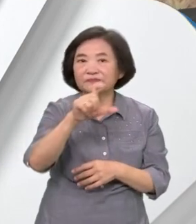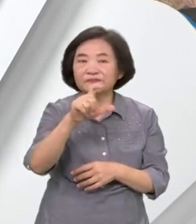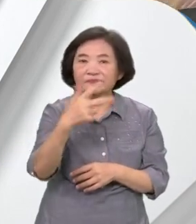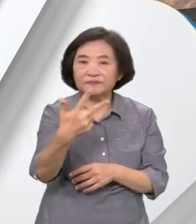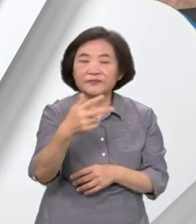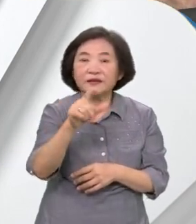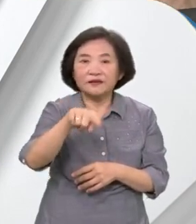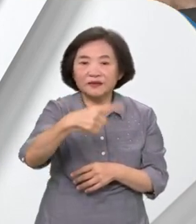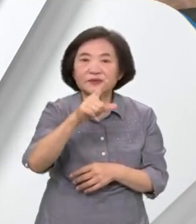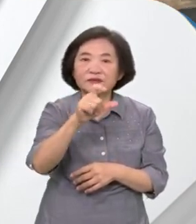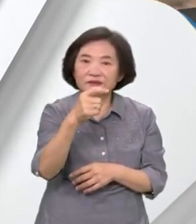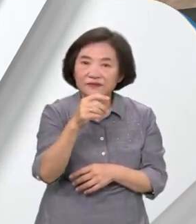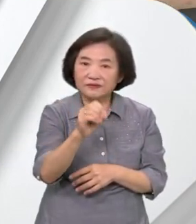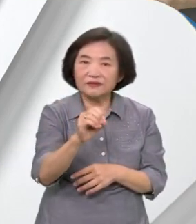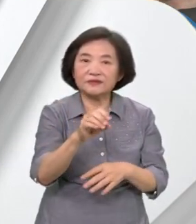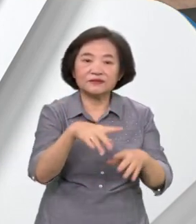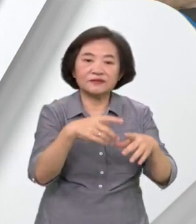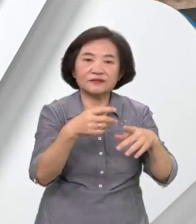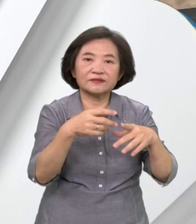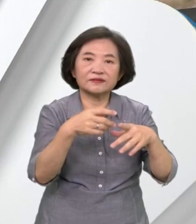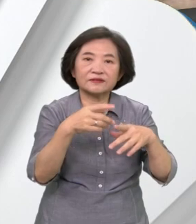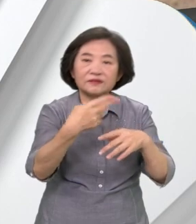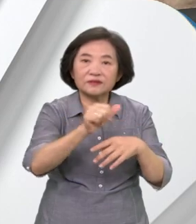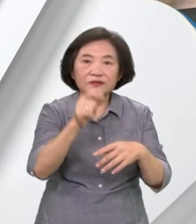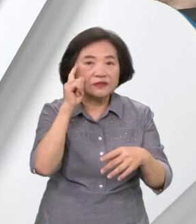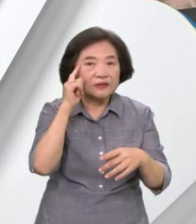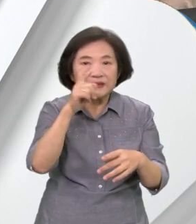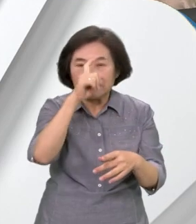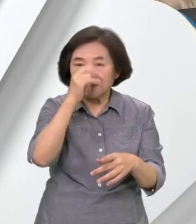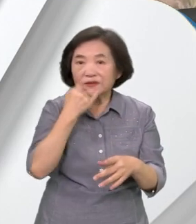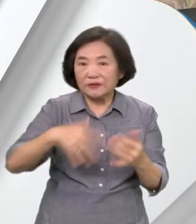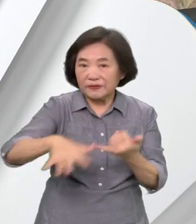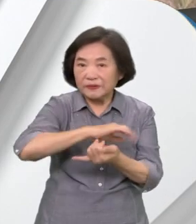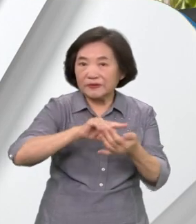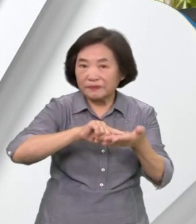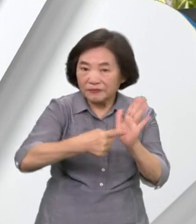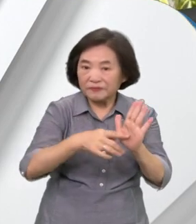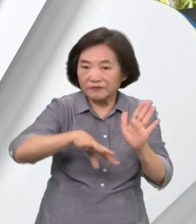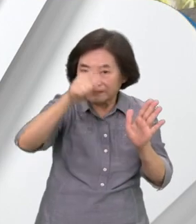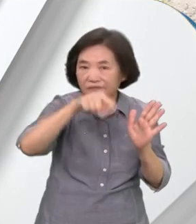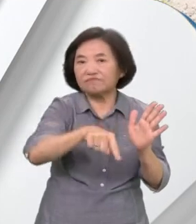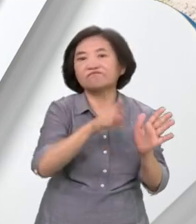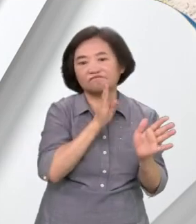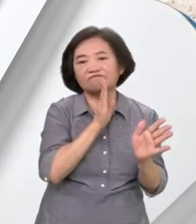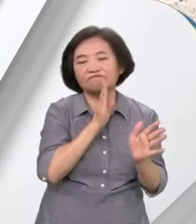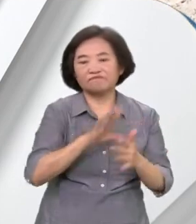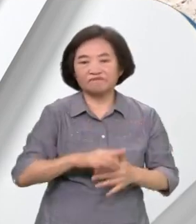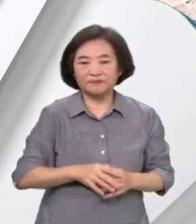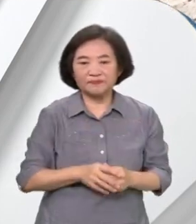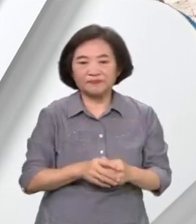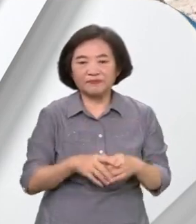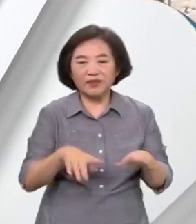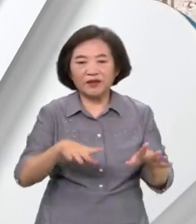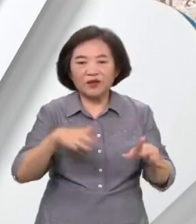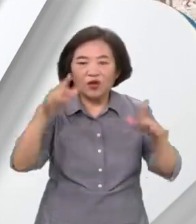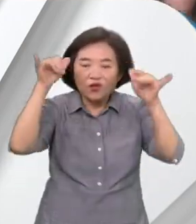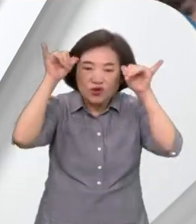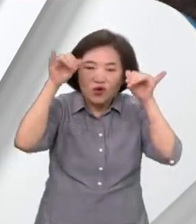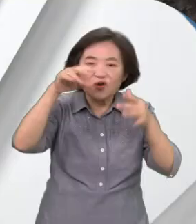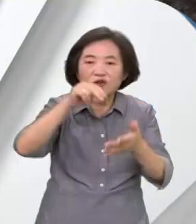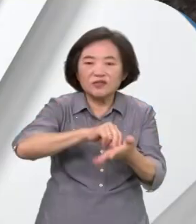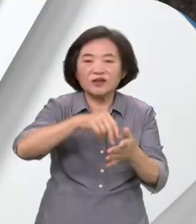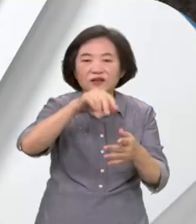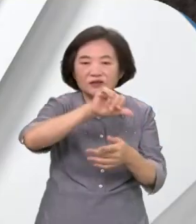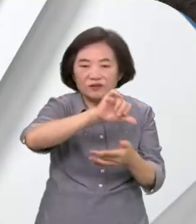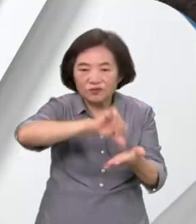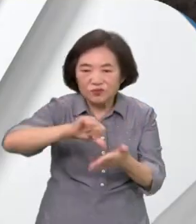气上为系国内头一届碳中和示范标准。 中下牛庄的树苗全部